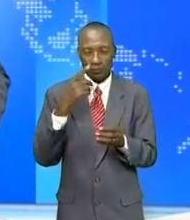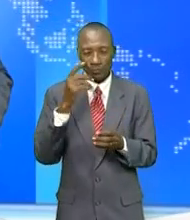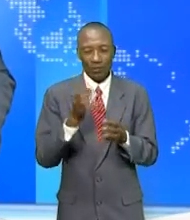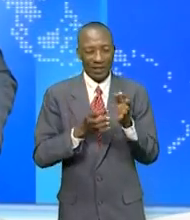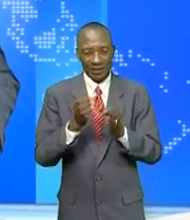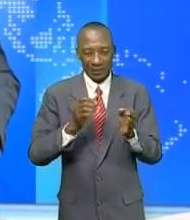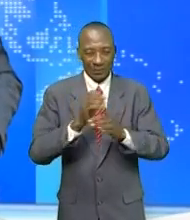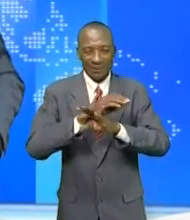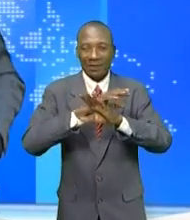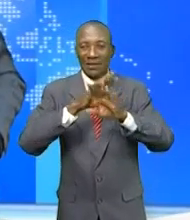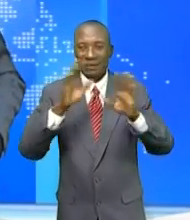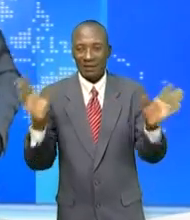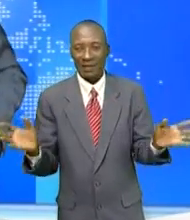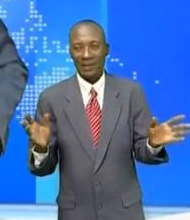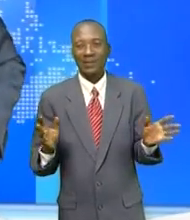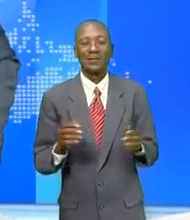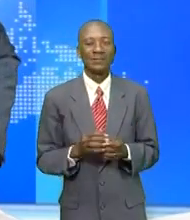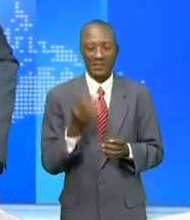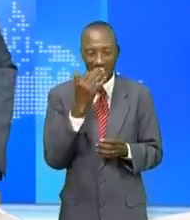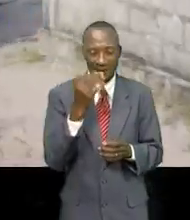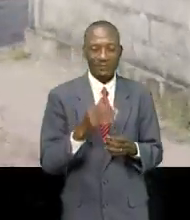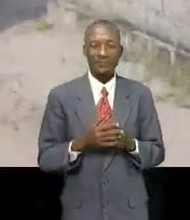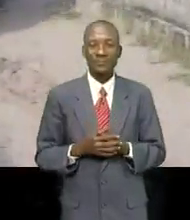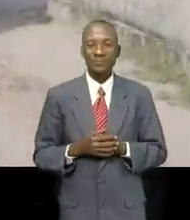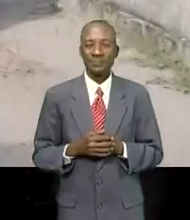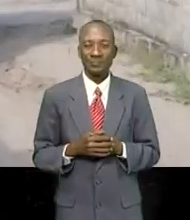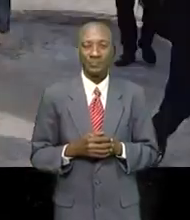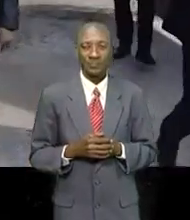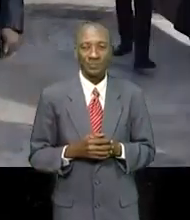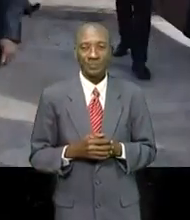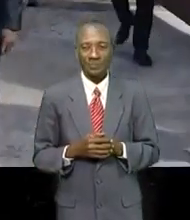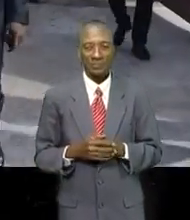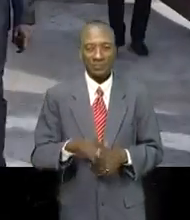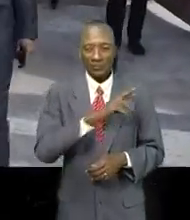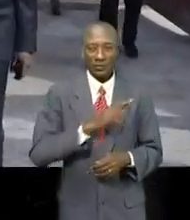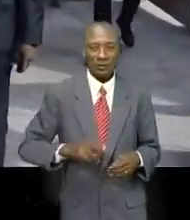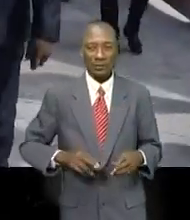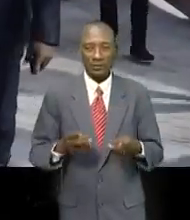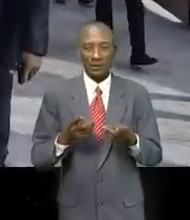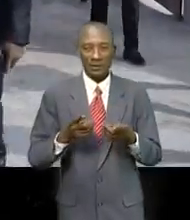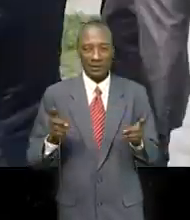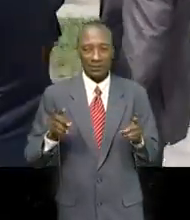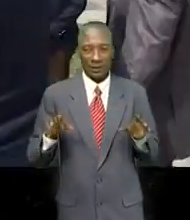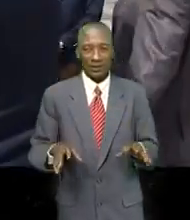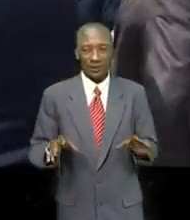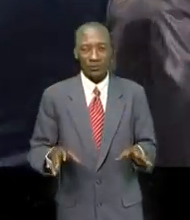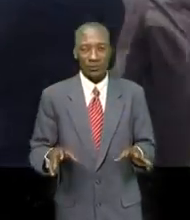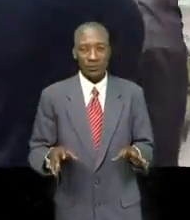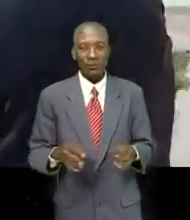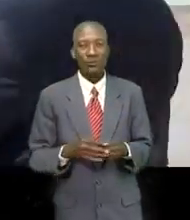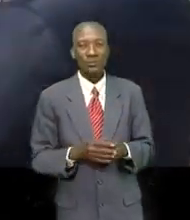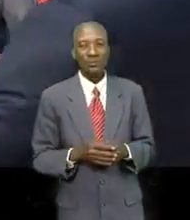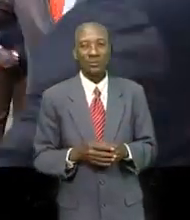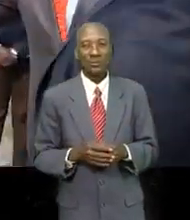dans des emballages ultra-modernes. Edith Chala pour les détails. La République démocratique du Congo est-elle prête pour entrer sereinement dans la